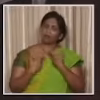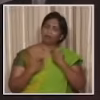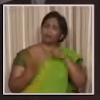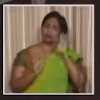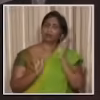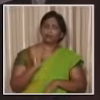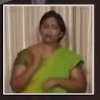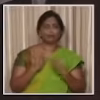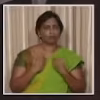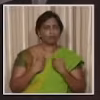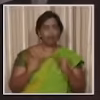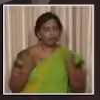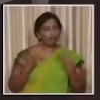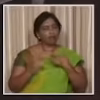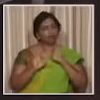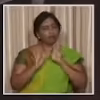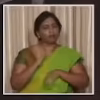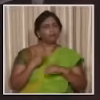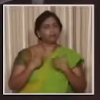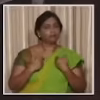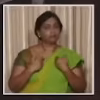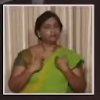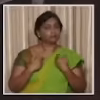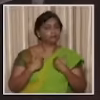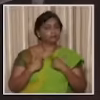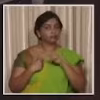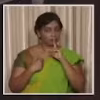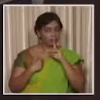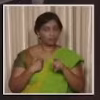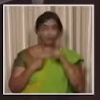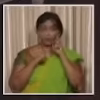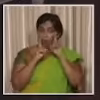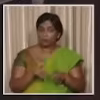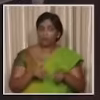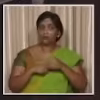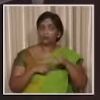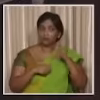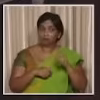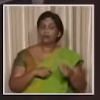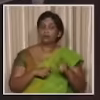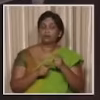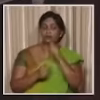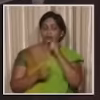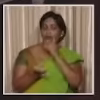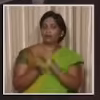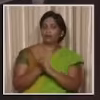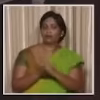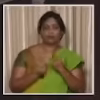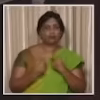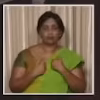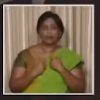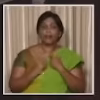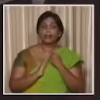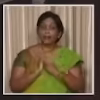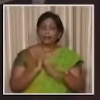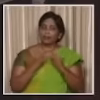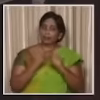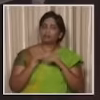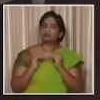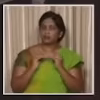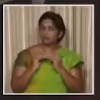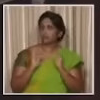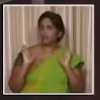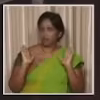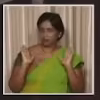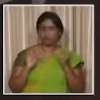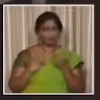කරගන්නම් ඒක කරලා නැත්නම් මම අයින් කරගන්නම් මම කියන්නේ එහෙම වෙලා තියෙනවා නම් ඒක න සාධාරණයක් කරන්න මම කියන්නේ නීතිය කාටත් එකයි කියලා මරික්කාර